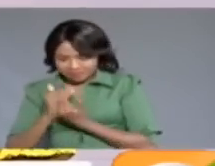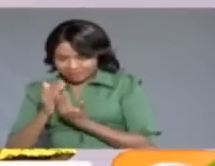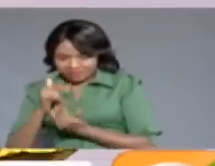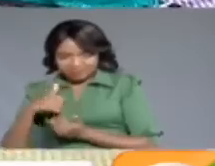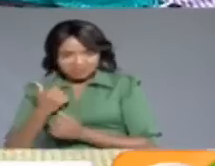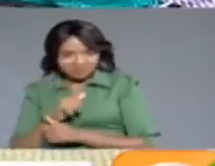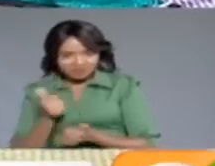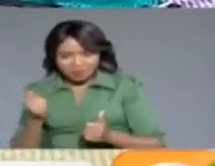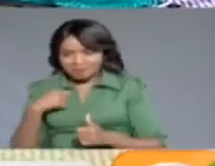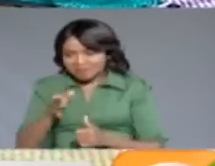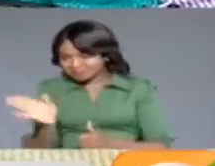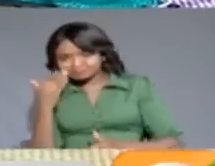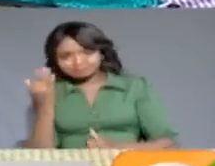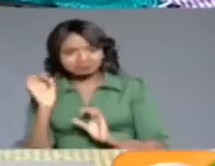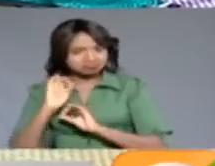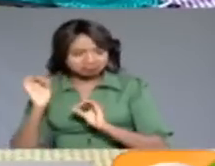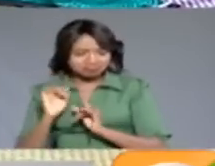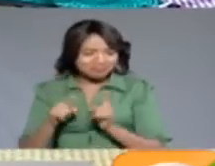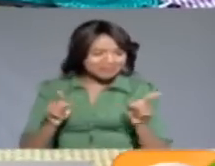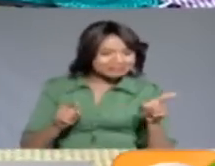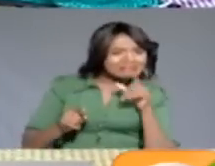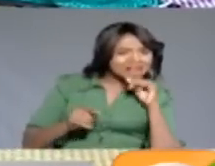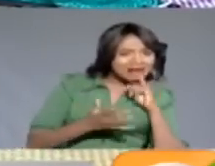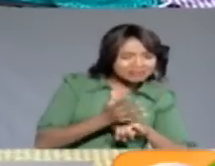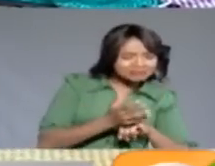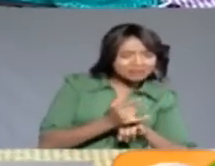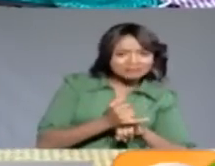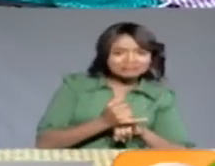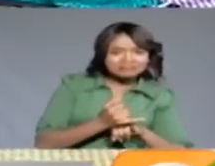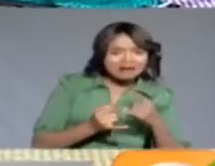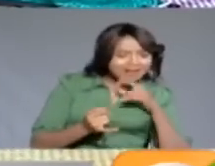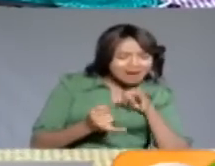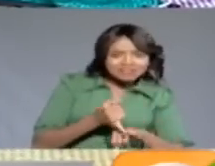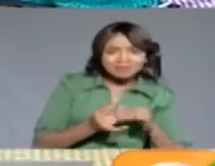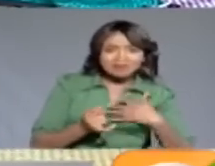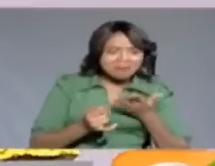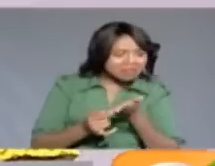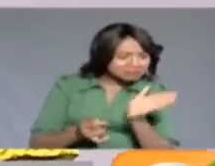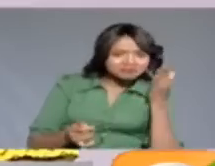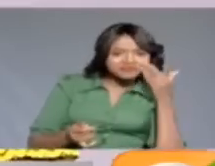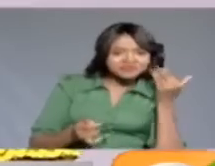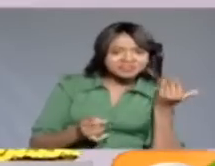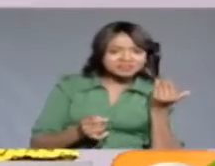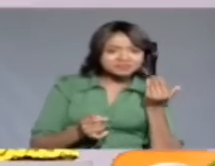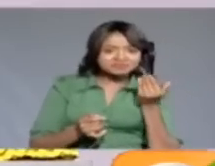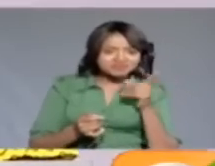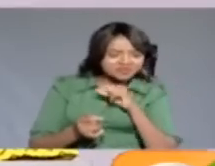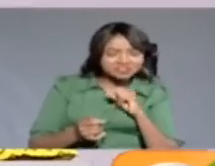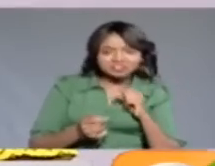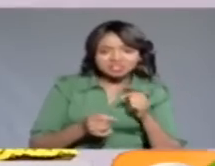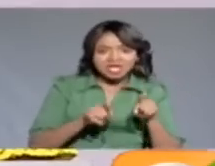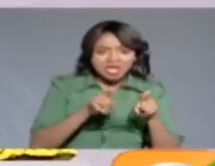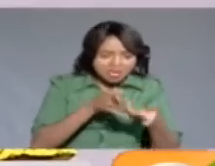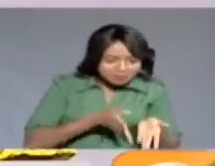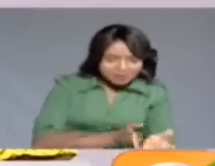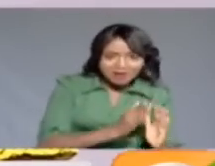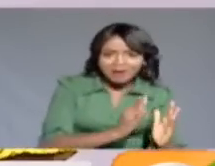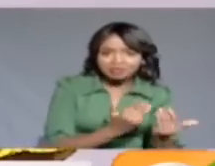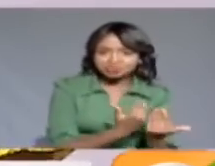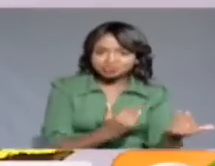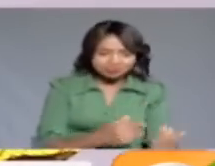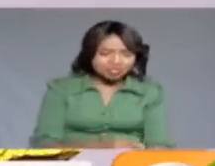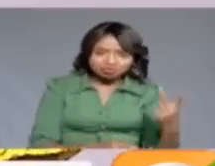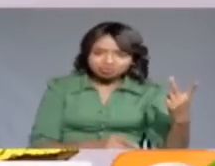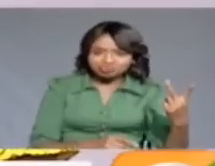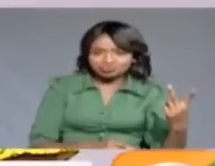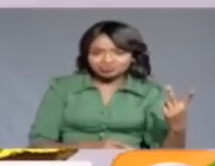roho yake. Sasa huyu mwanamume ni kosa ndio amefanya, lakini kuna mtoto ashapatikana. Wawili na huyu mwanamke ni